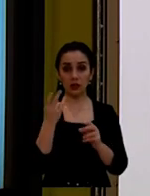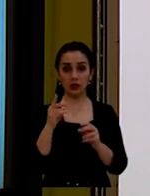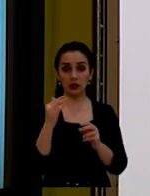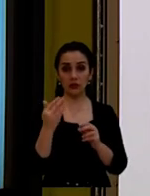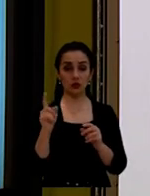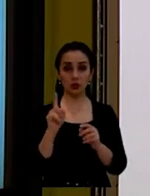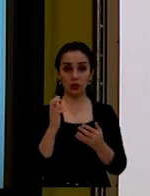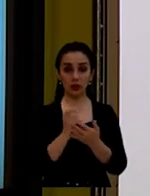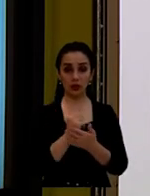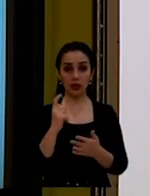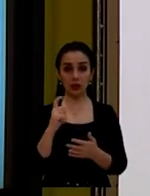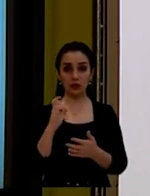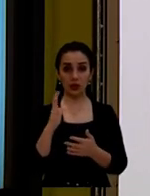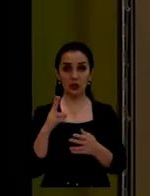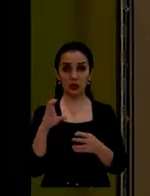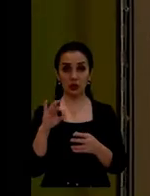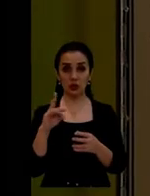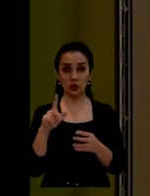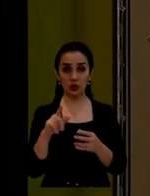эквивалент соли